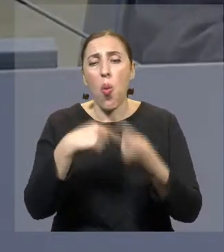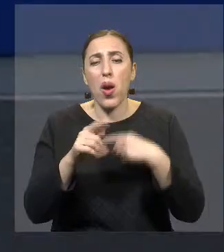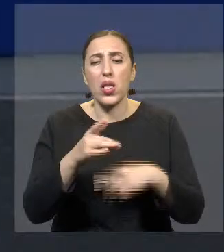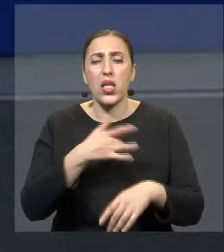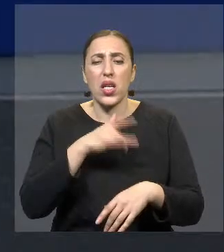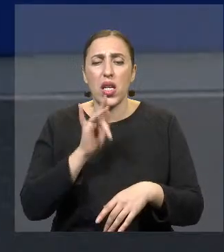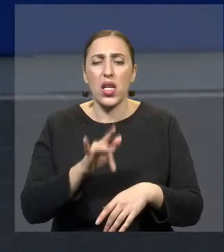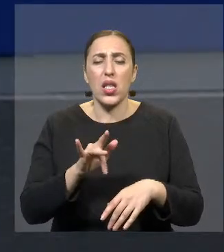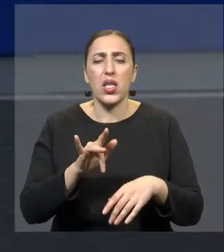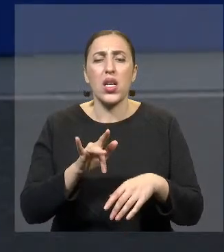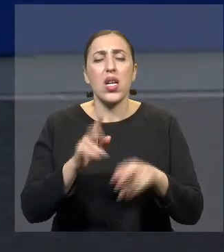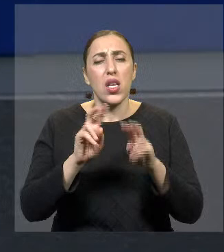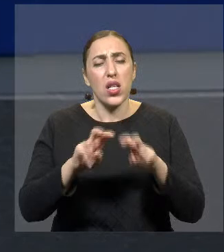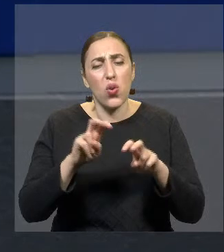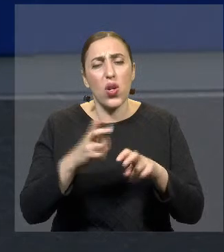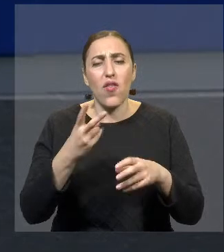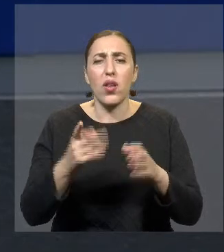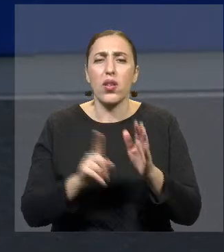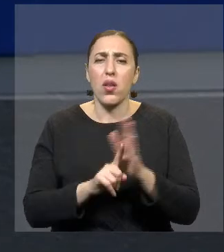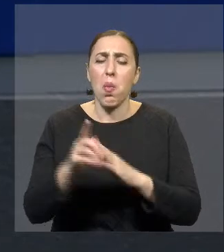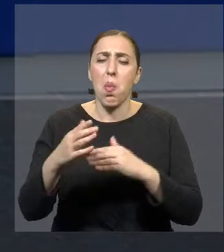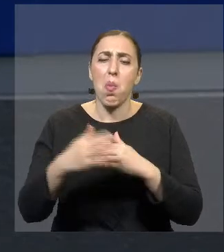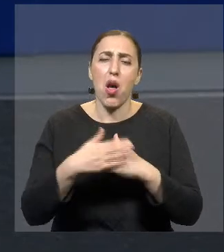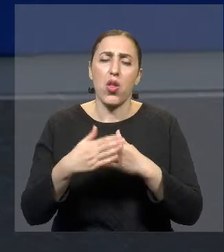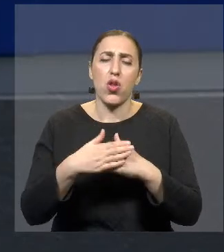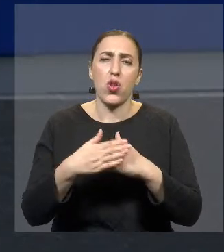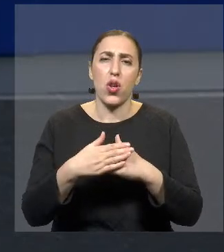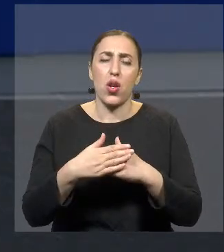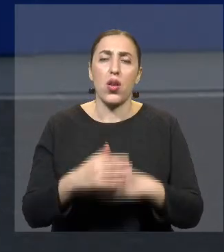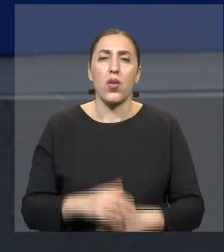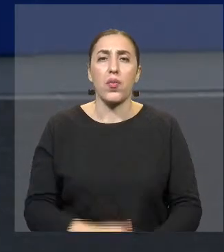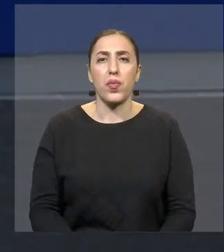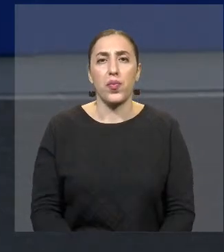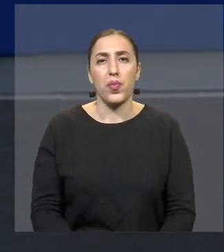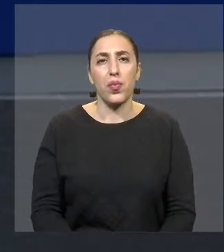ժամանակ նաև պատժրիչ միջոցներ ձերնարկել։